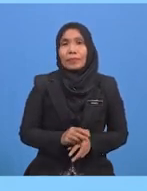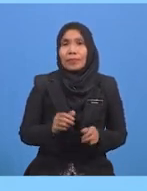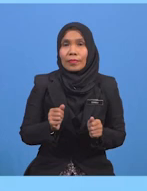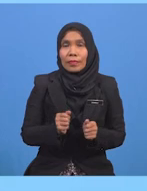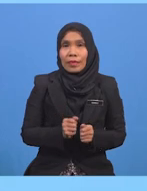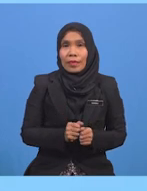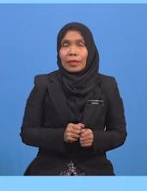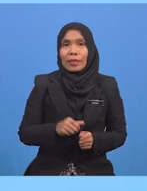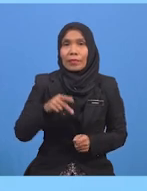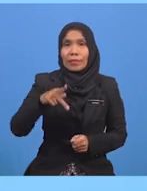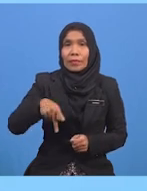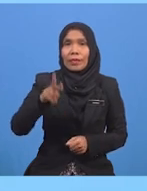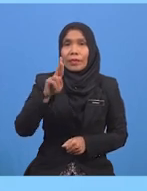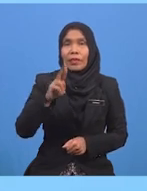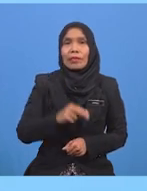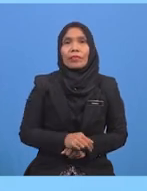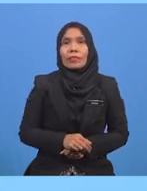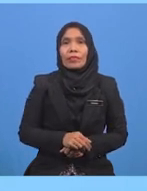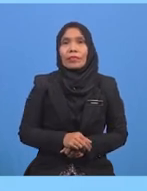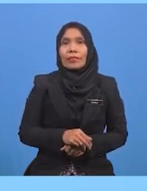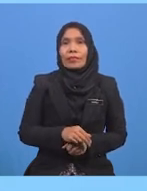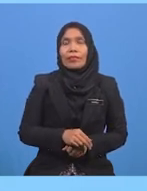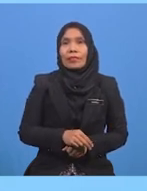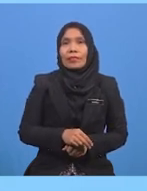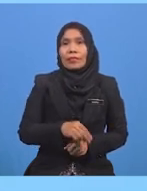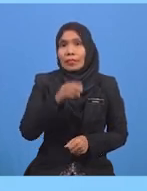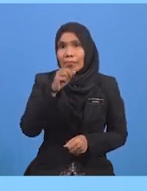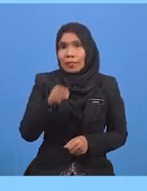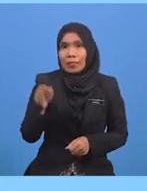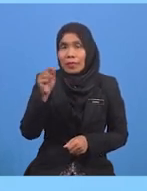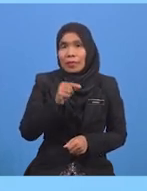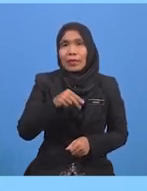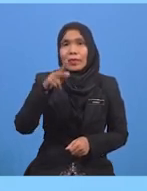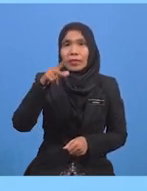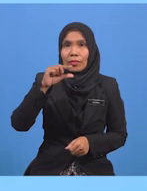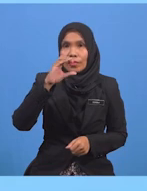PR didarabkan dengan cos PRQ.